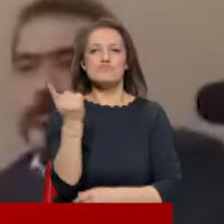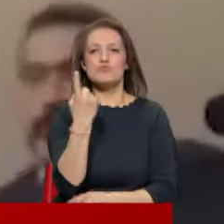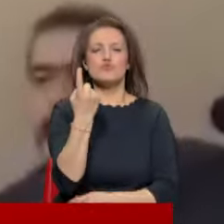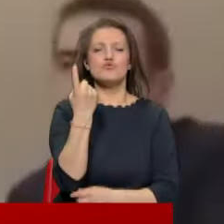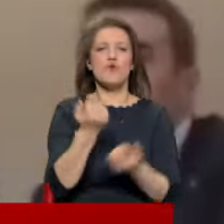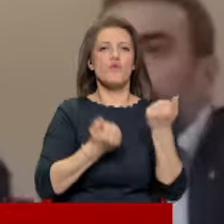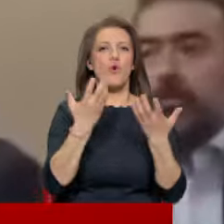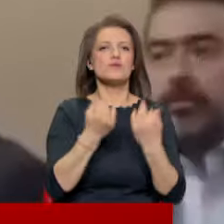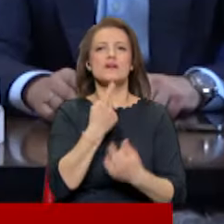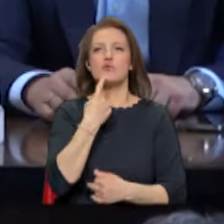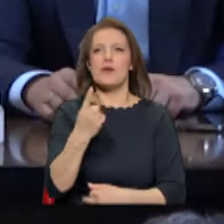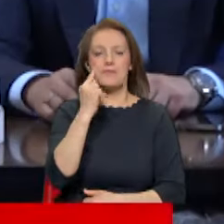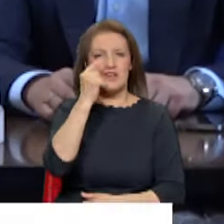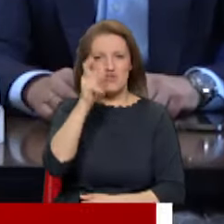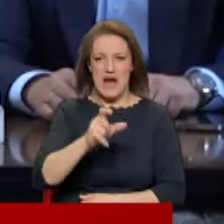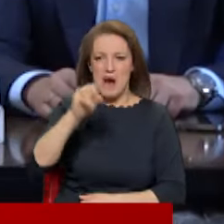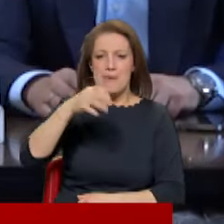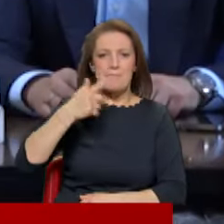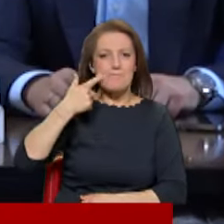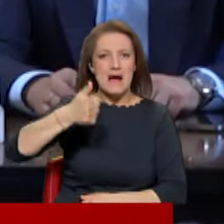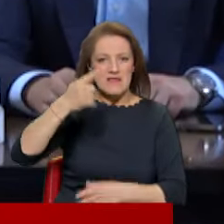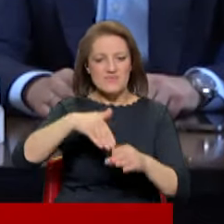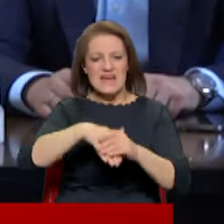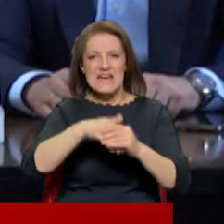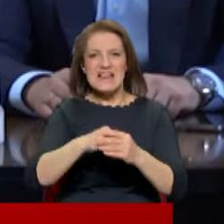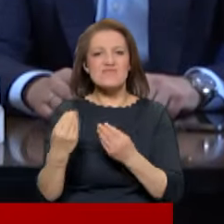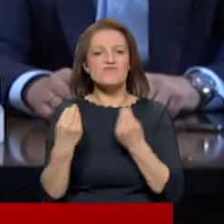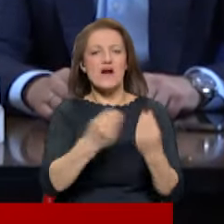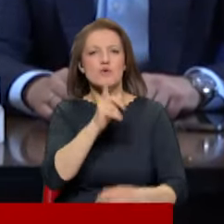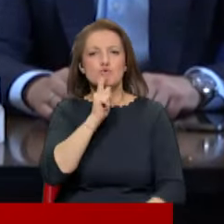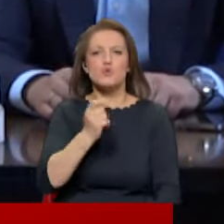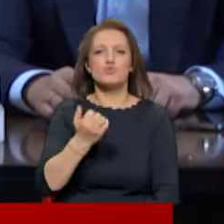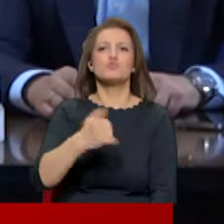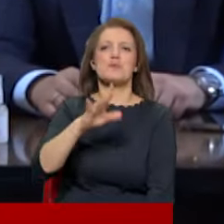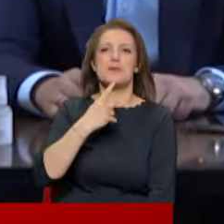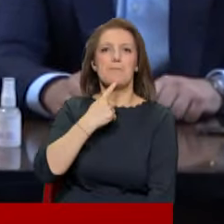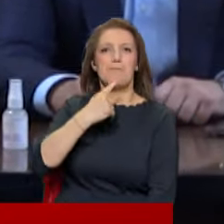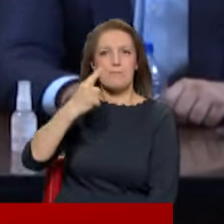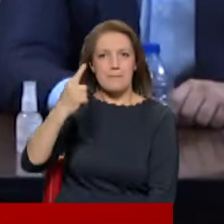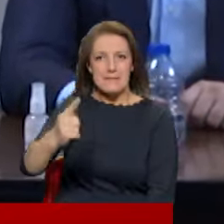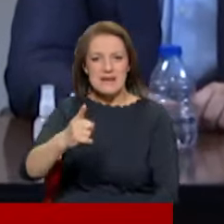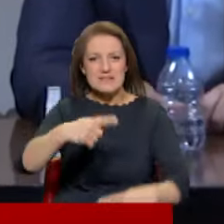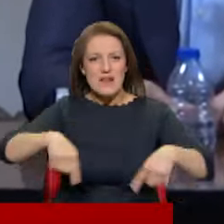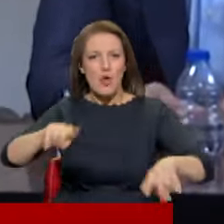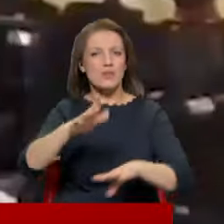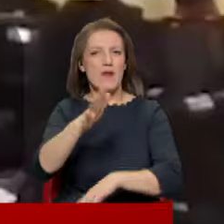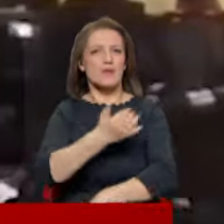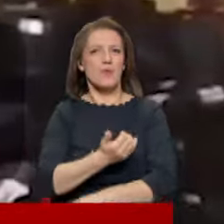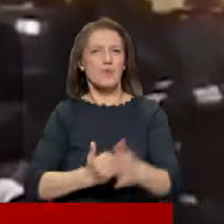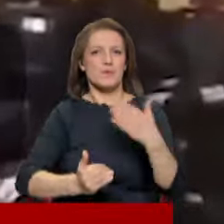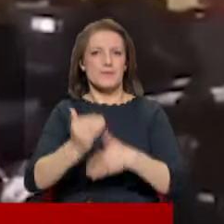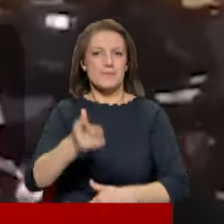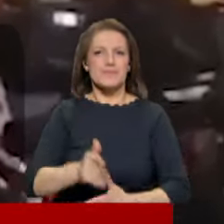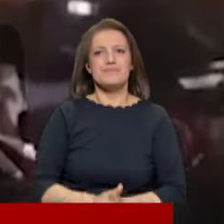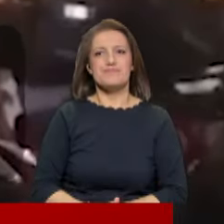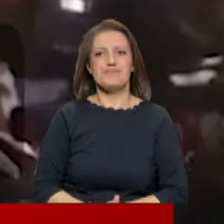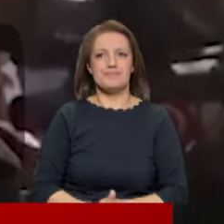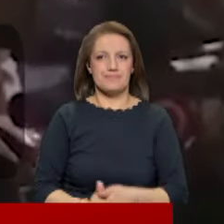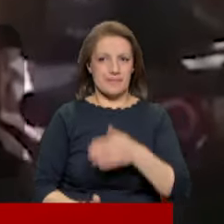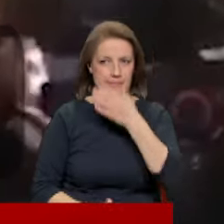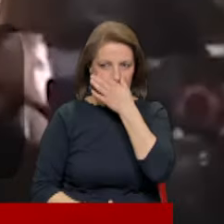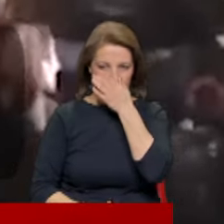söyleyen kişi AK Partili bakanların, vekillerin verdiği sözleri tutmadığını söyledi. Salonda tansiyon yükseldi. Burada esnaf sizin